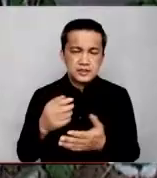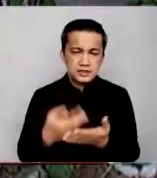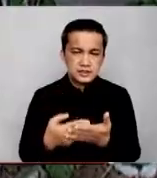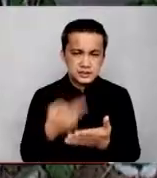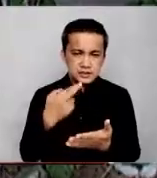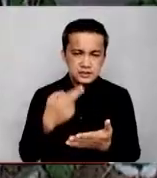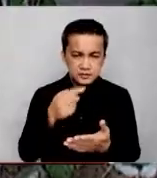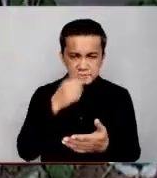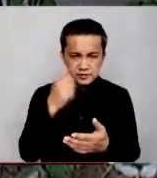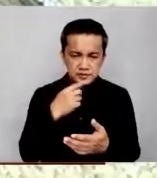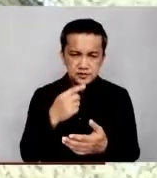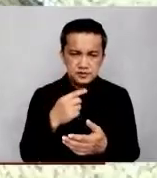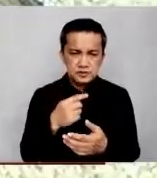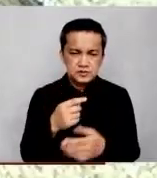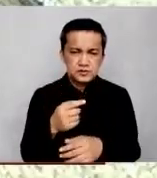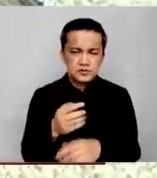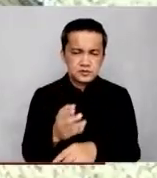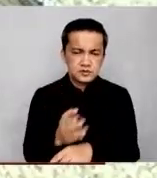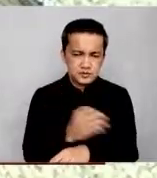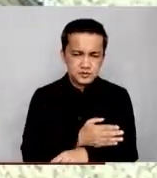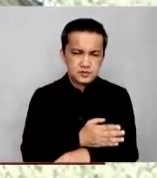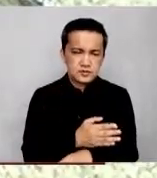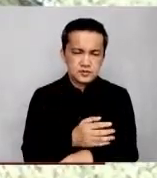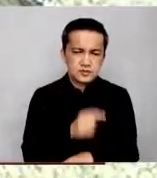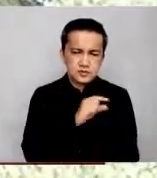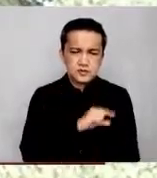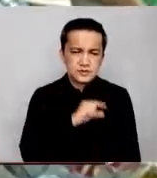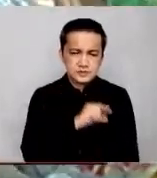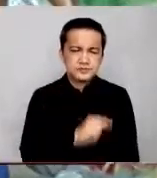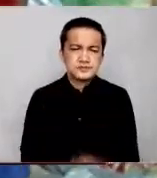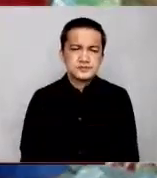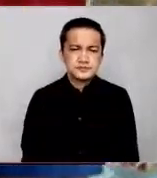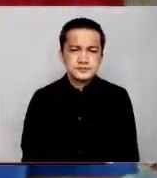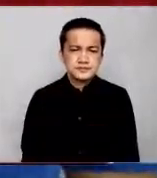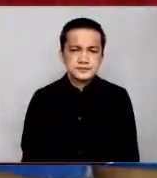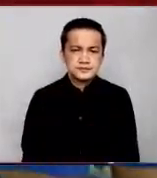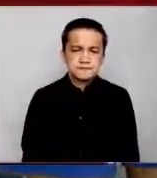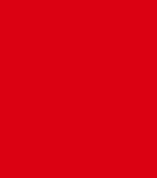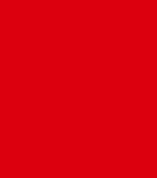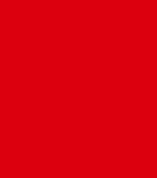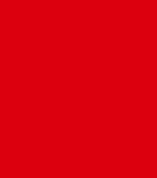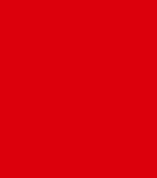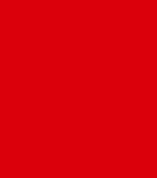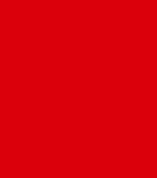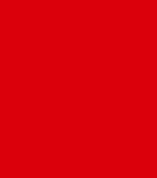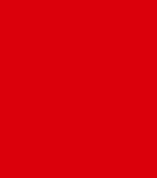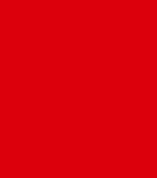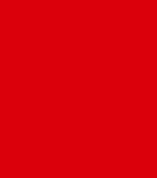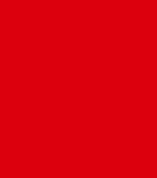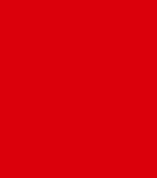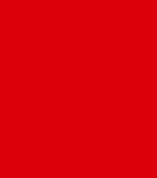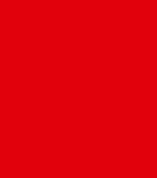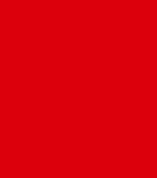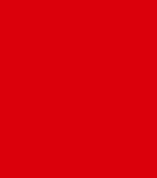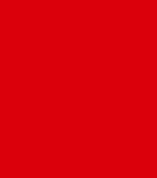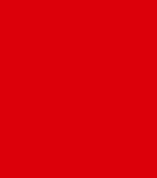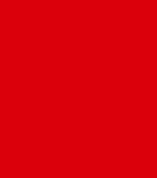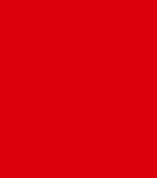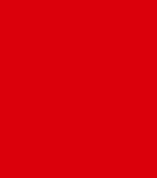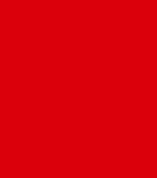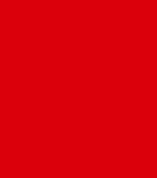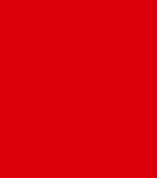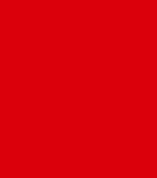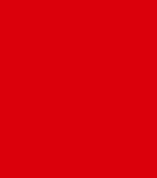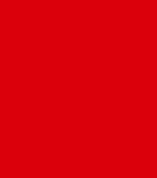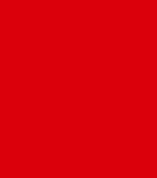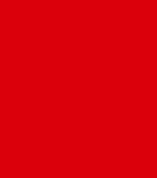sa gumagandang kalidad. Nagbabalita mula sa frontline, Gio Robles, News 5. Mga kapatid, Ed Lingaw po, maging maalam